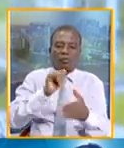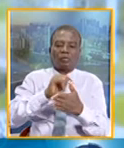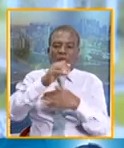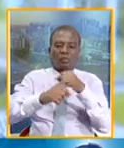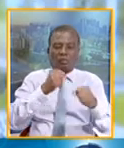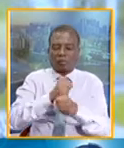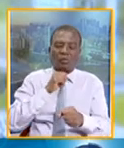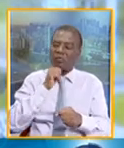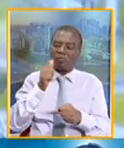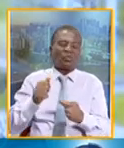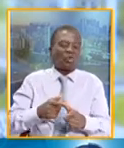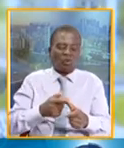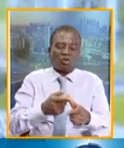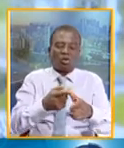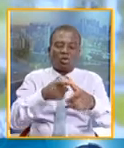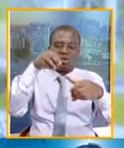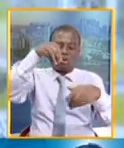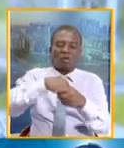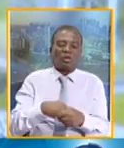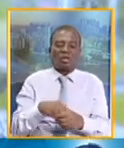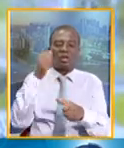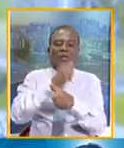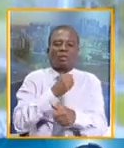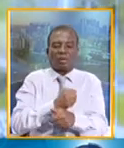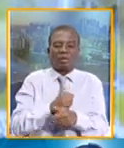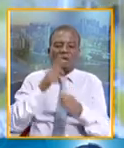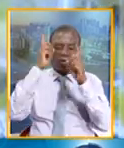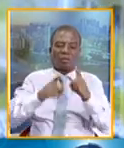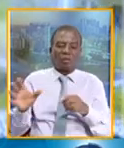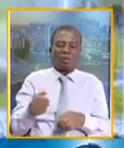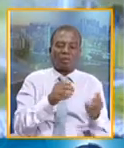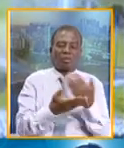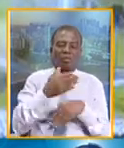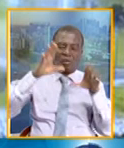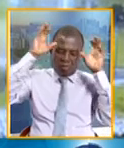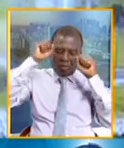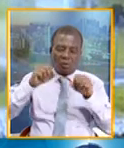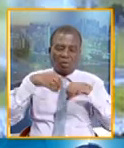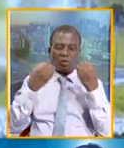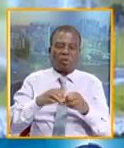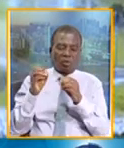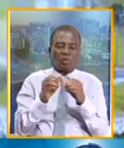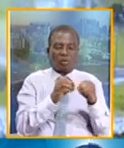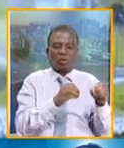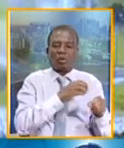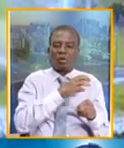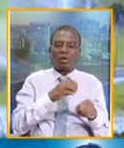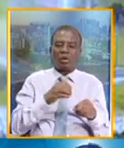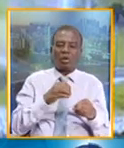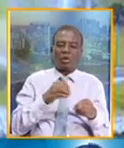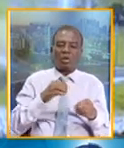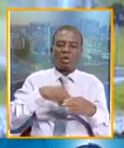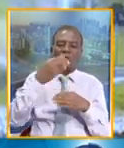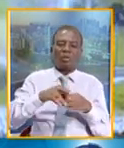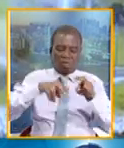pas de coureurs dans les rues d'Abidjan, comme ce fut le cas par le passé. Une décision prise par le président du comité d'organisation de ce marathon, Victor Yapobi,